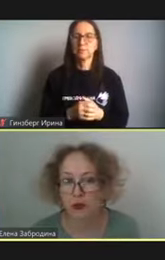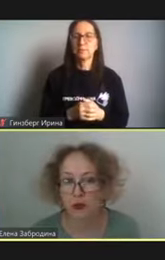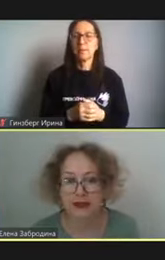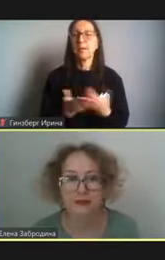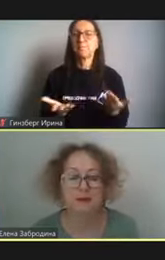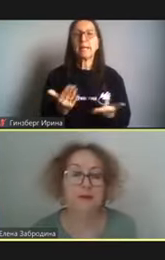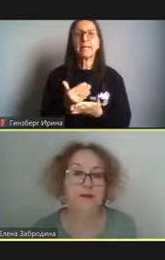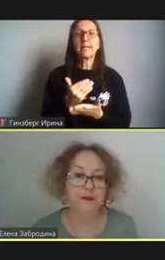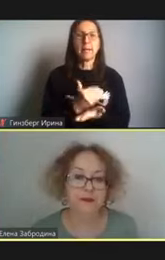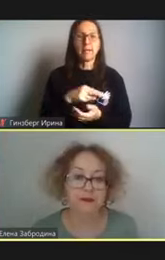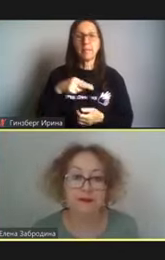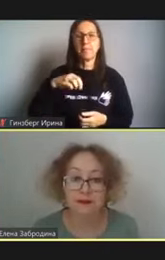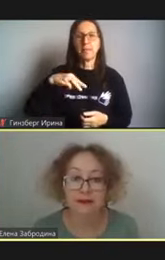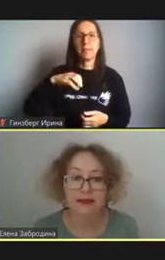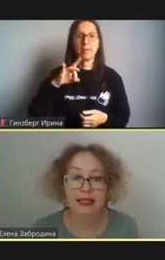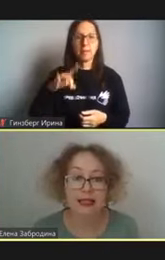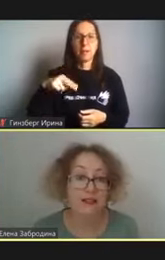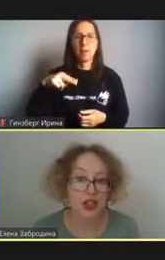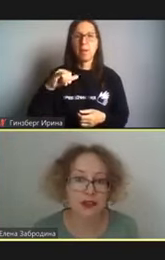Пауль Рубенс